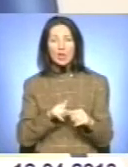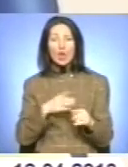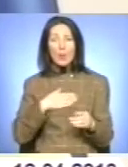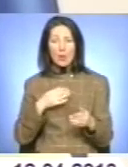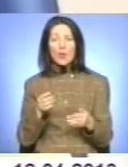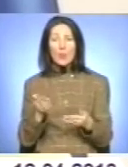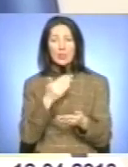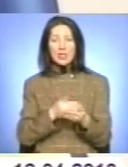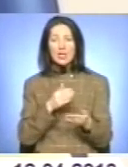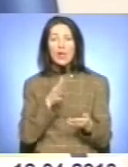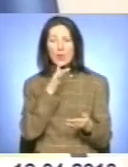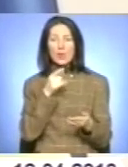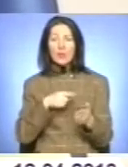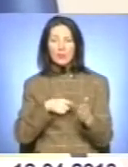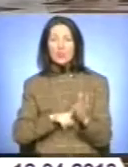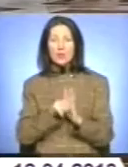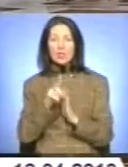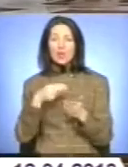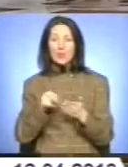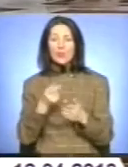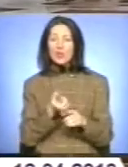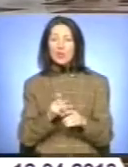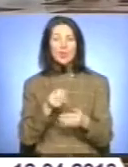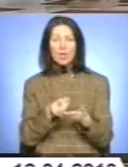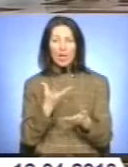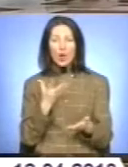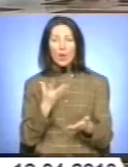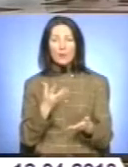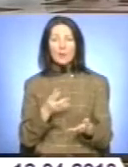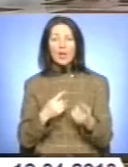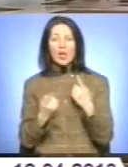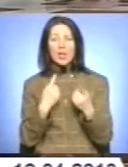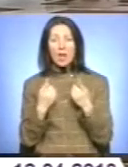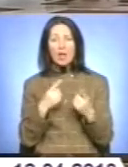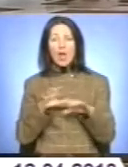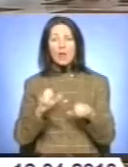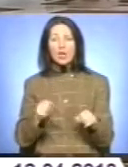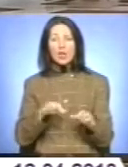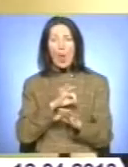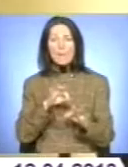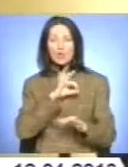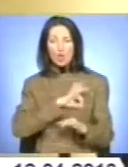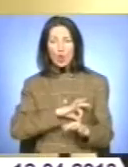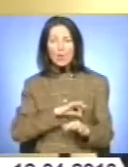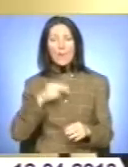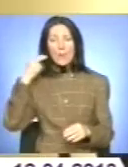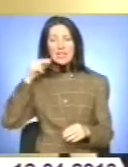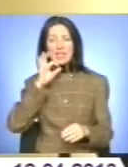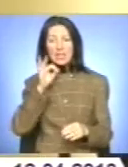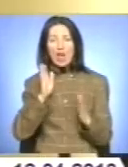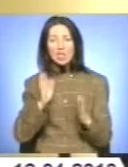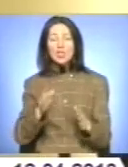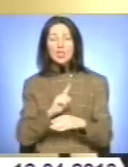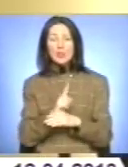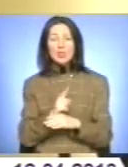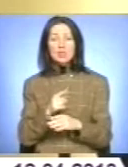оно достаточно дорогостоящее. Під час наради з владою та бізнес-колами регіону президент наголосив, тільки стабільність в державі дозволить і